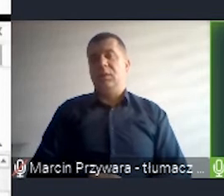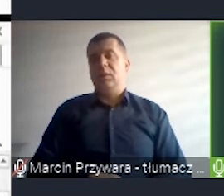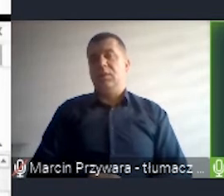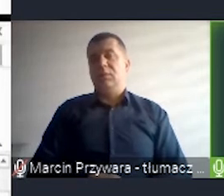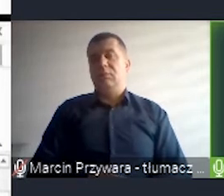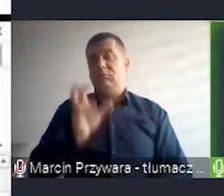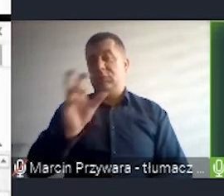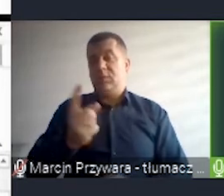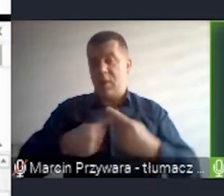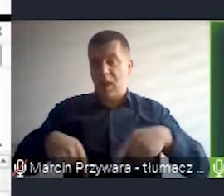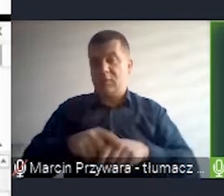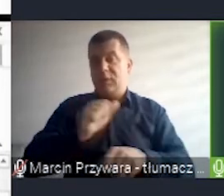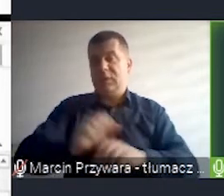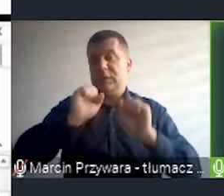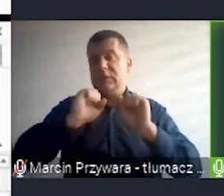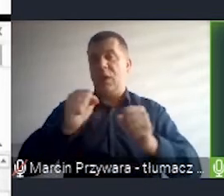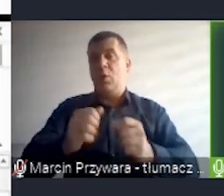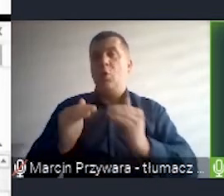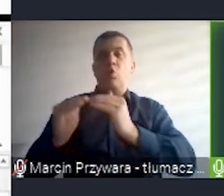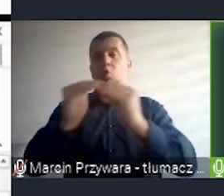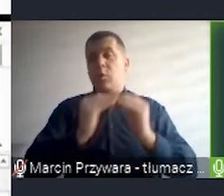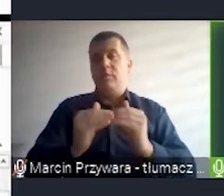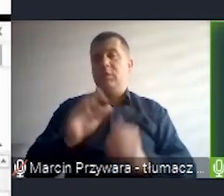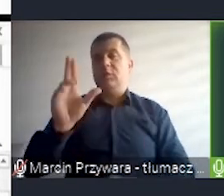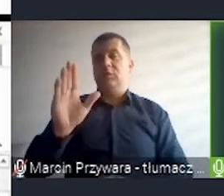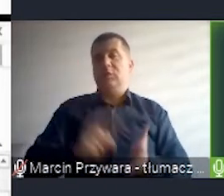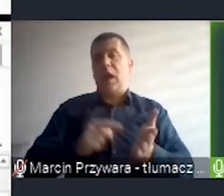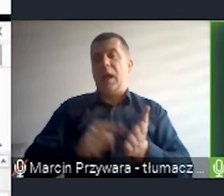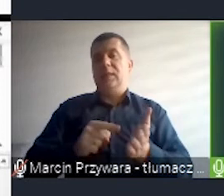Czy realizowane są działania z zakresu równości szans?